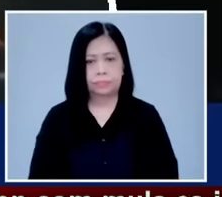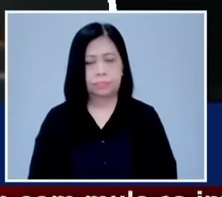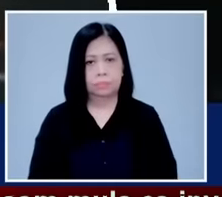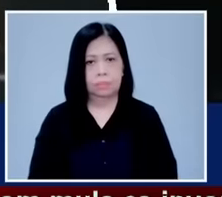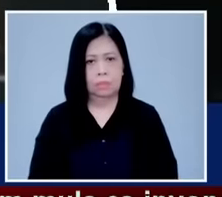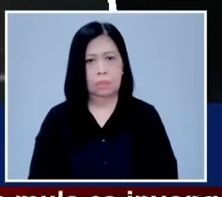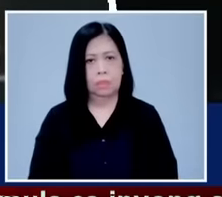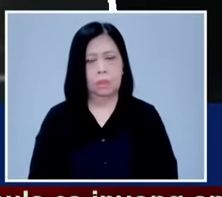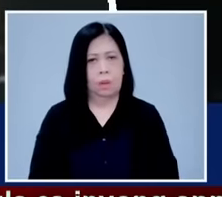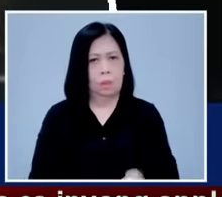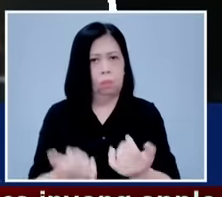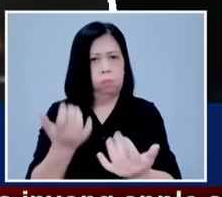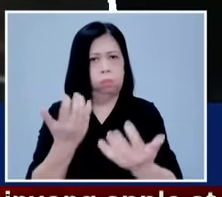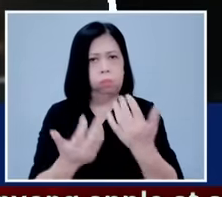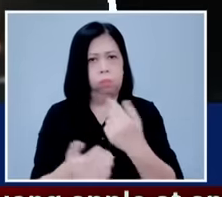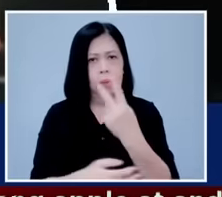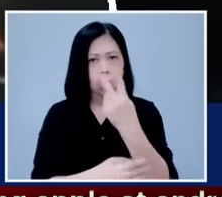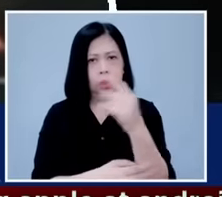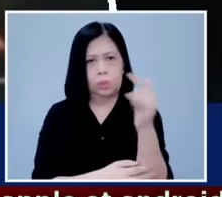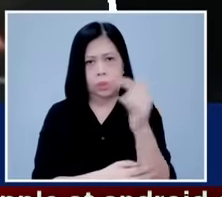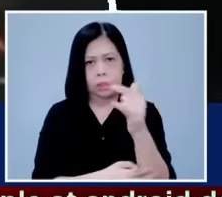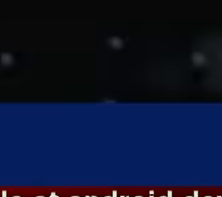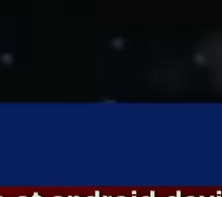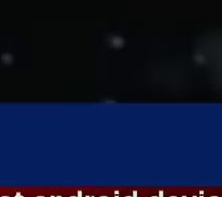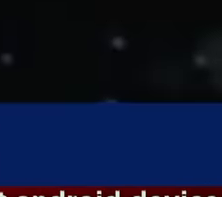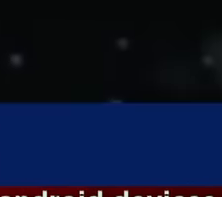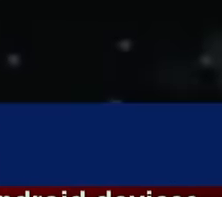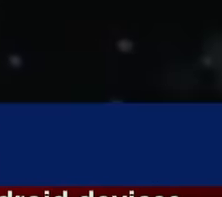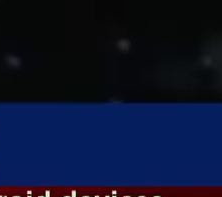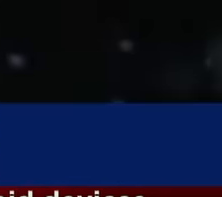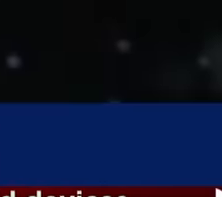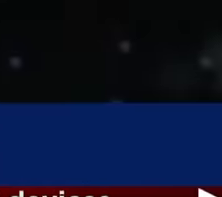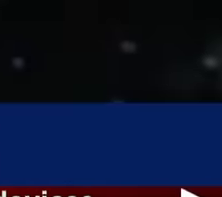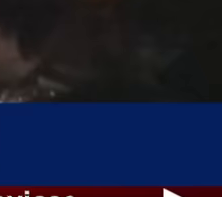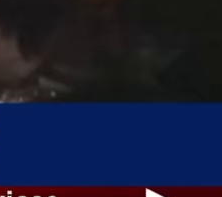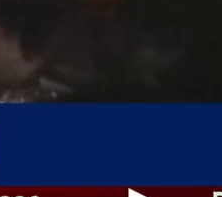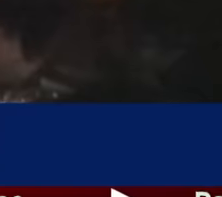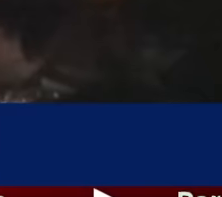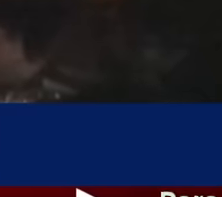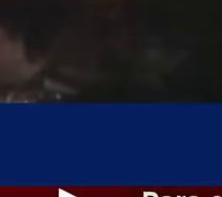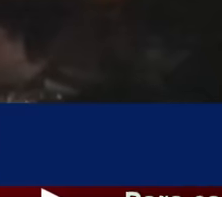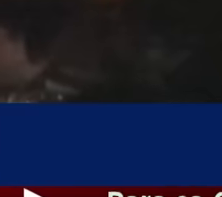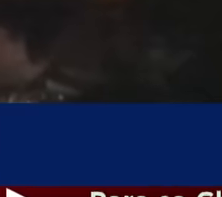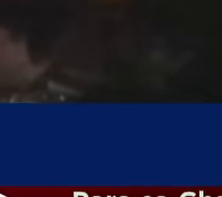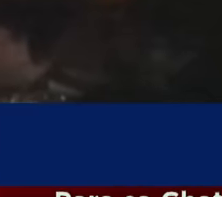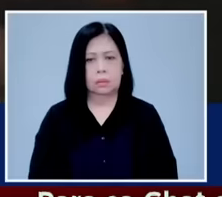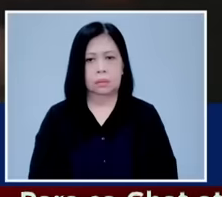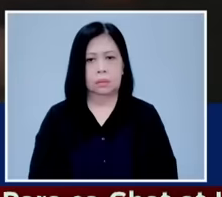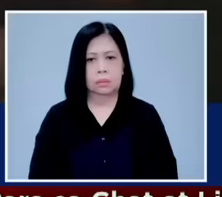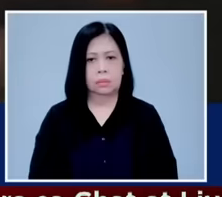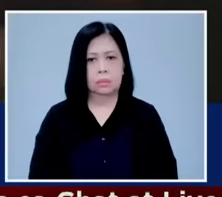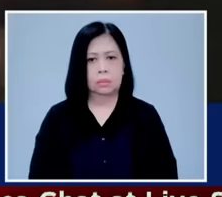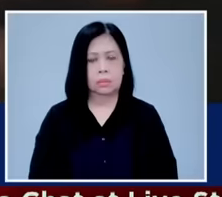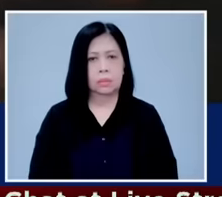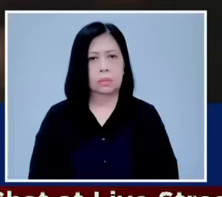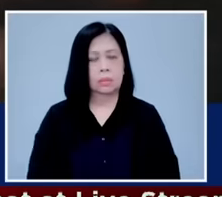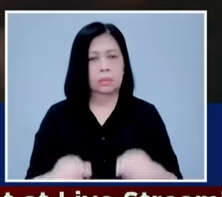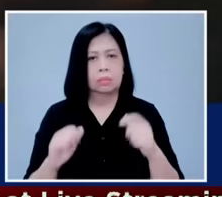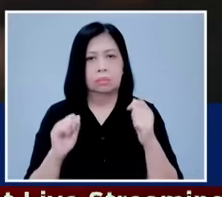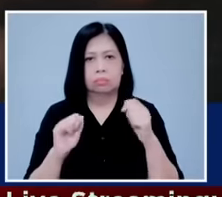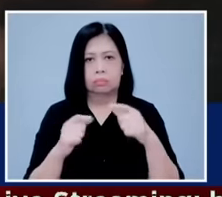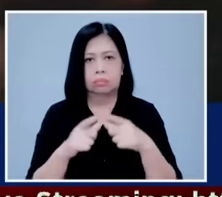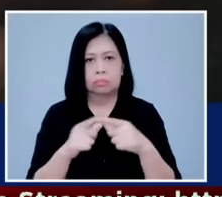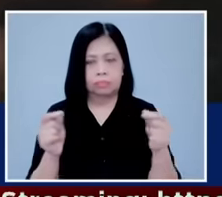Nilamon ng apoy ang dalawang eroplano sa Haneda Airport sa Tokyo matapos magbanggaan sa runway ang Airbus A350 ng